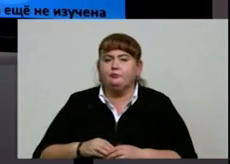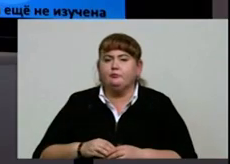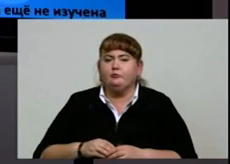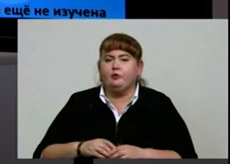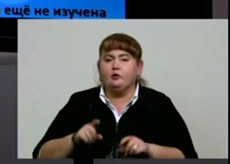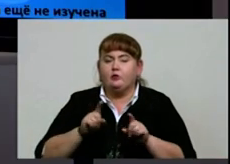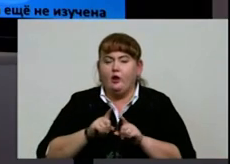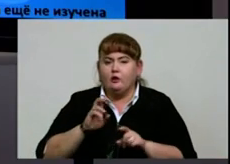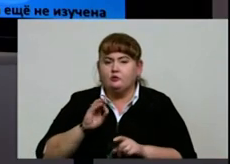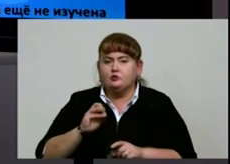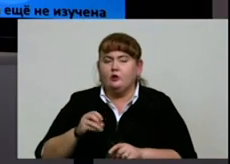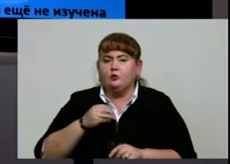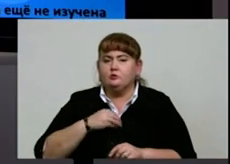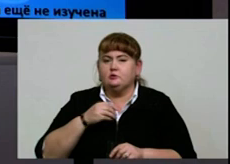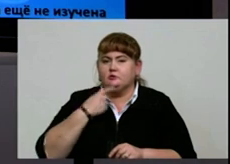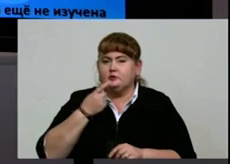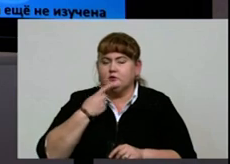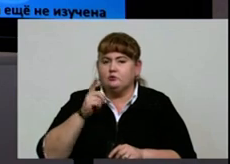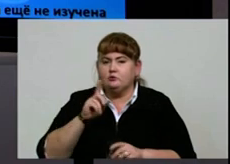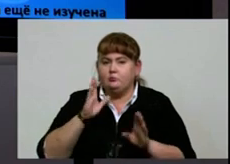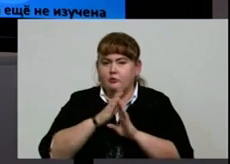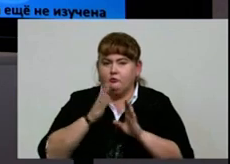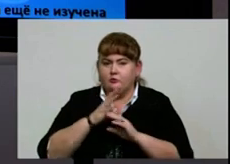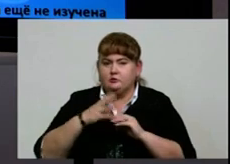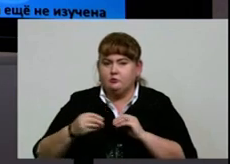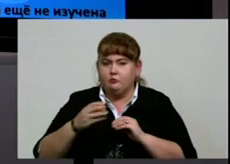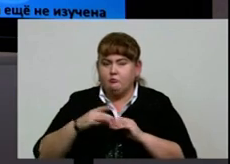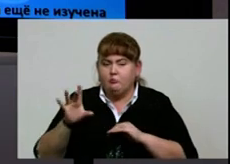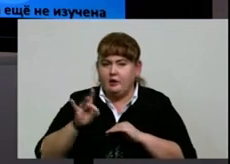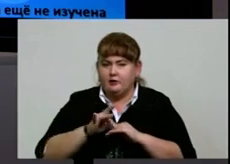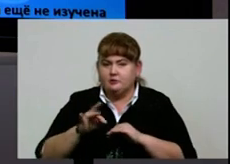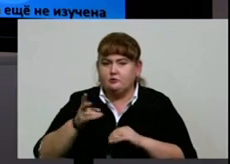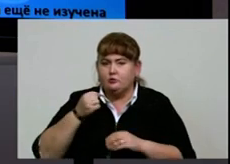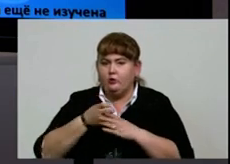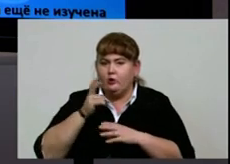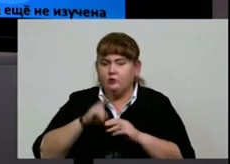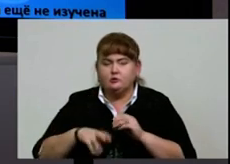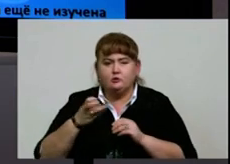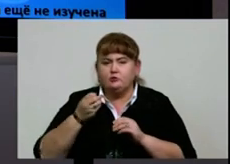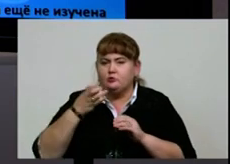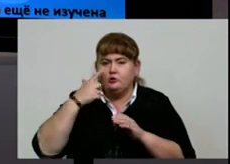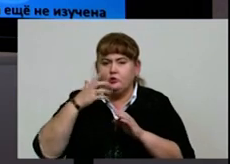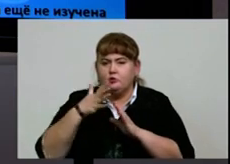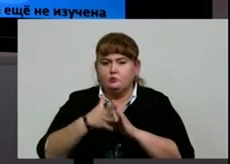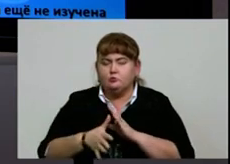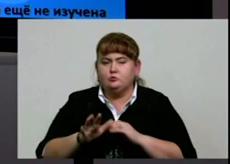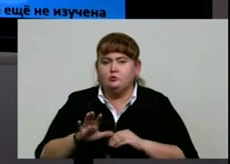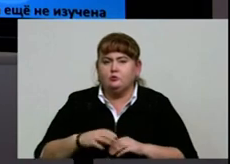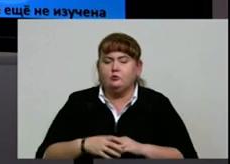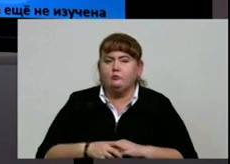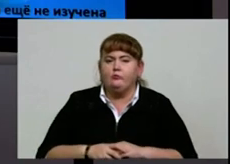А также хочется сказать, что природа земного магнетизма до конца еще не изучена.